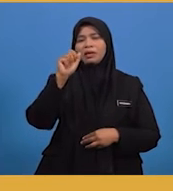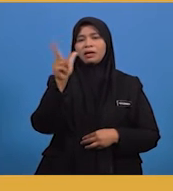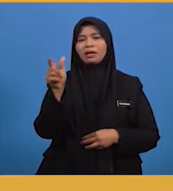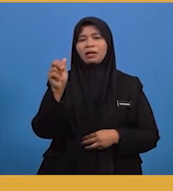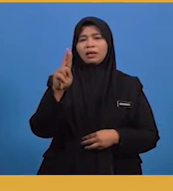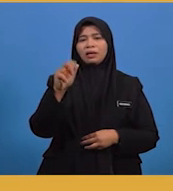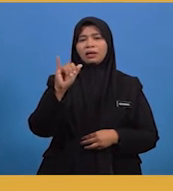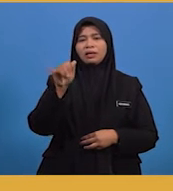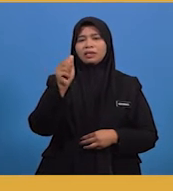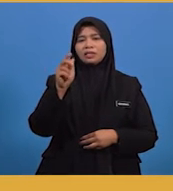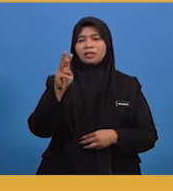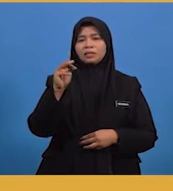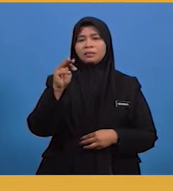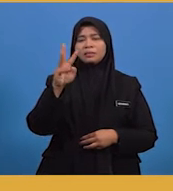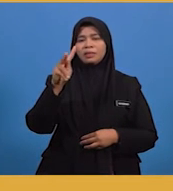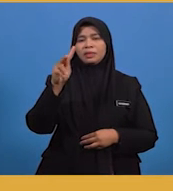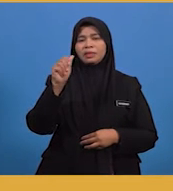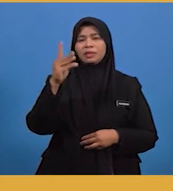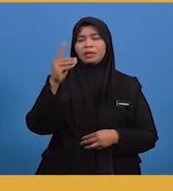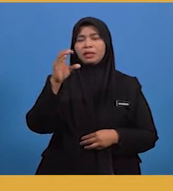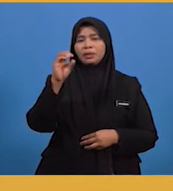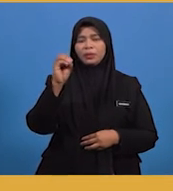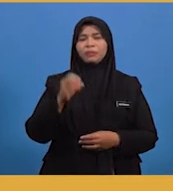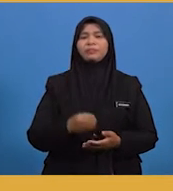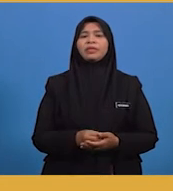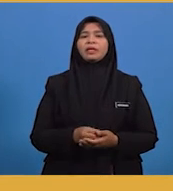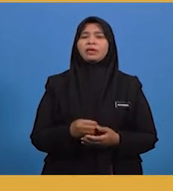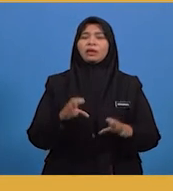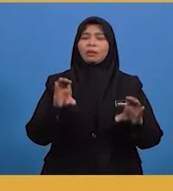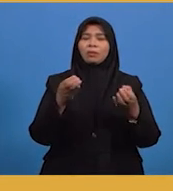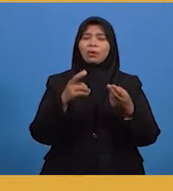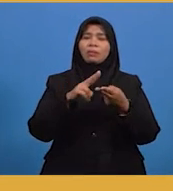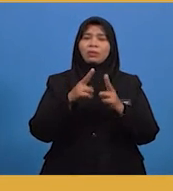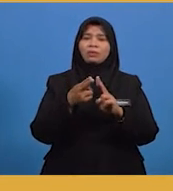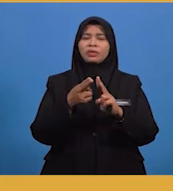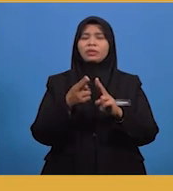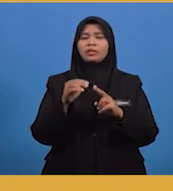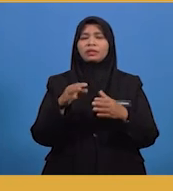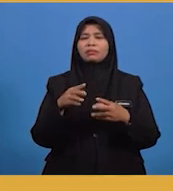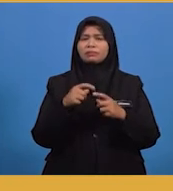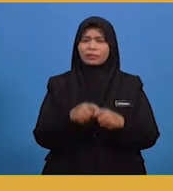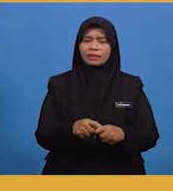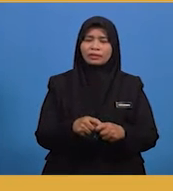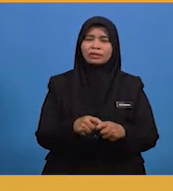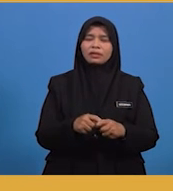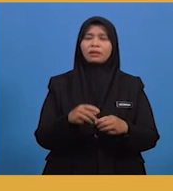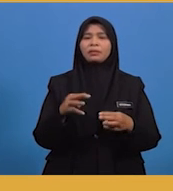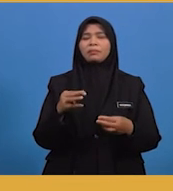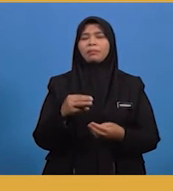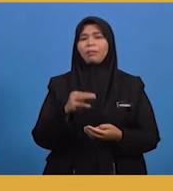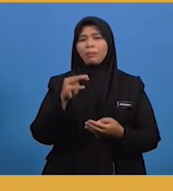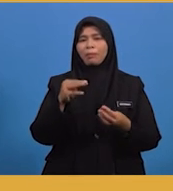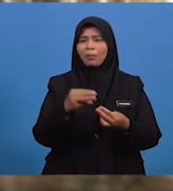Meiji, iaitu dengan melancarkan pemulihan yang menekankan pemodenan dan perindustrian.